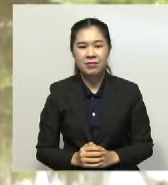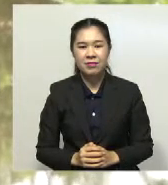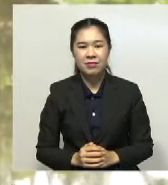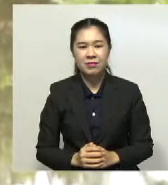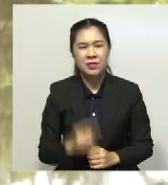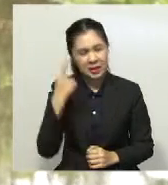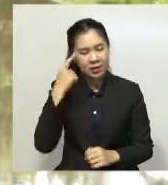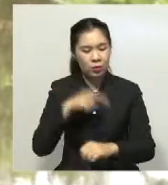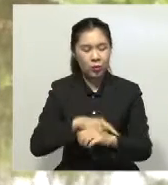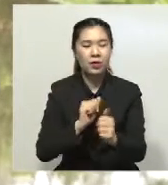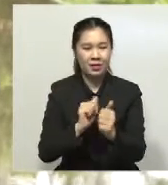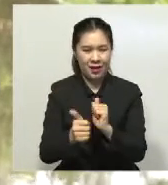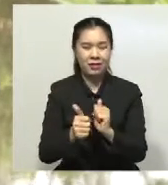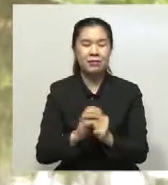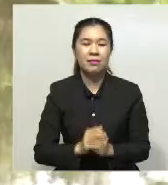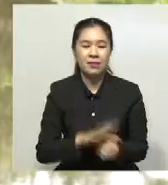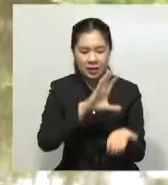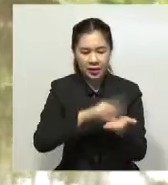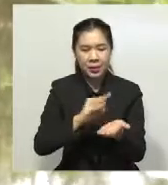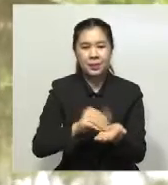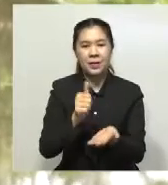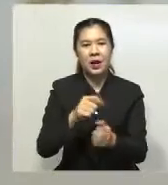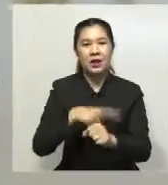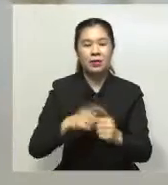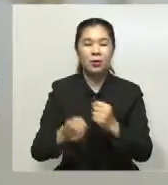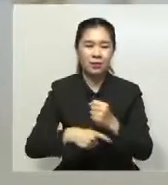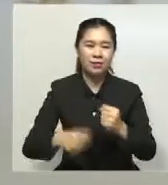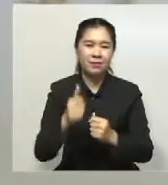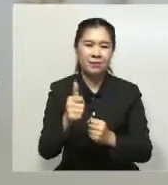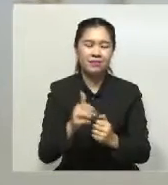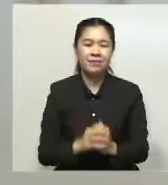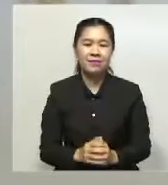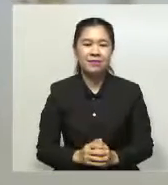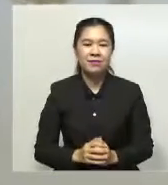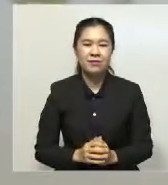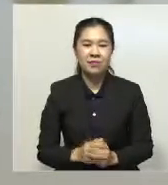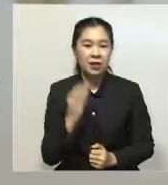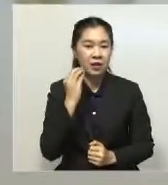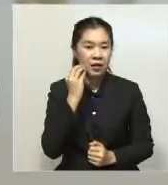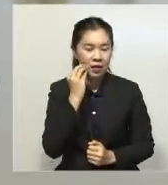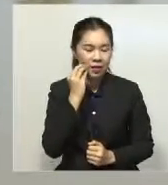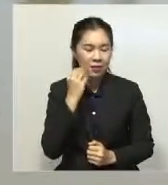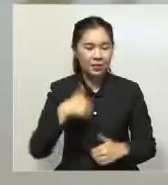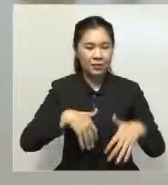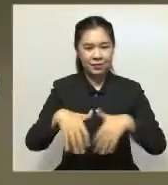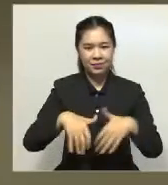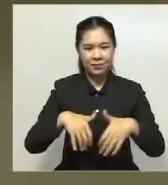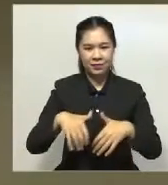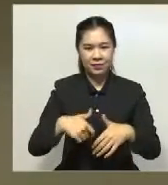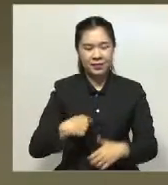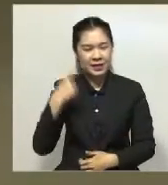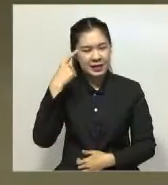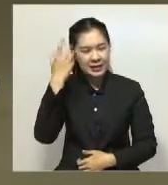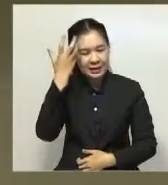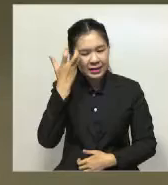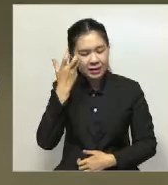ค ิ ดว่าเก็บเก ี่ ยวไม่ท ันทันถ้ามวลน้ำขนาดนี้ทันอยู่ทัน ทั้งนี้ชาวบ้านส่วนใหญ่ยังไม่เป็นกังวลต่อปริมาณน้ำที่คาด